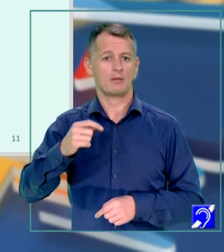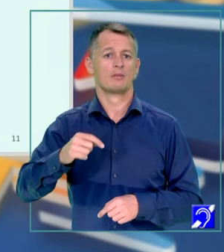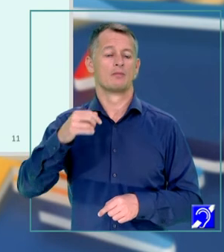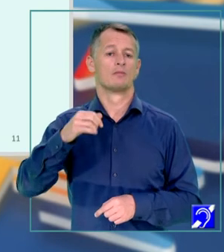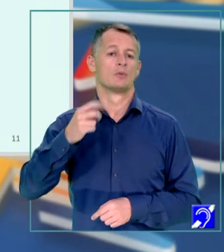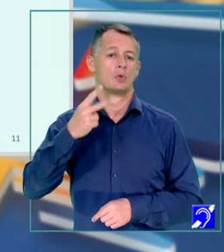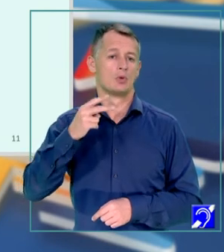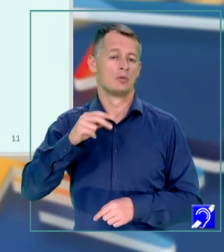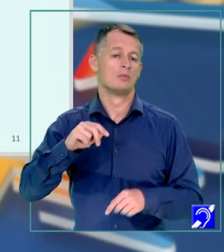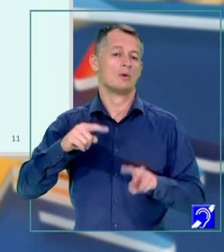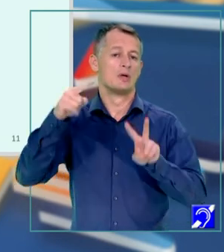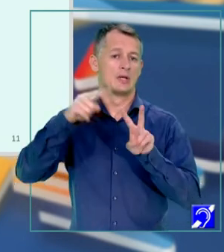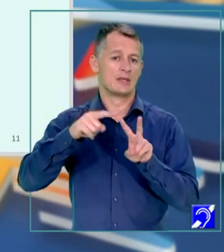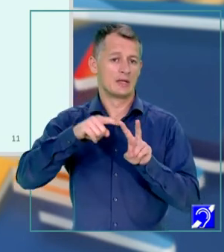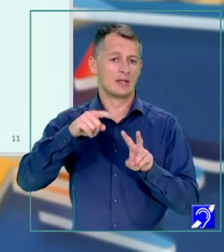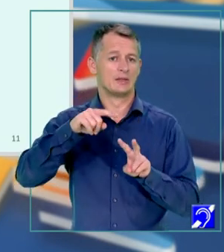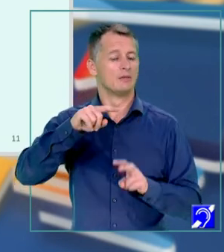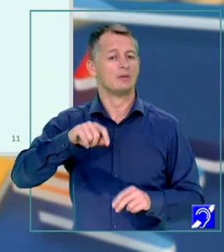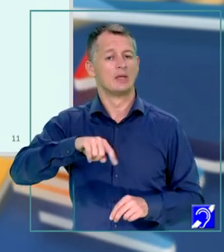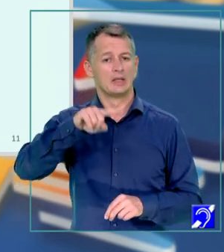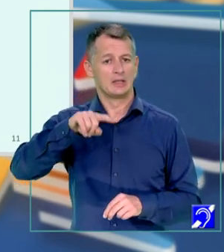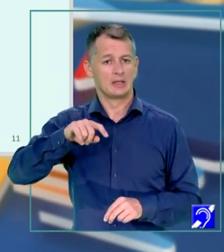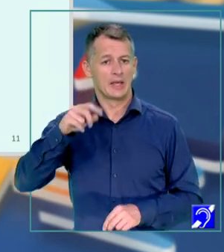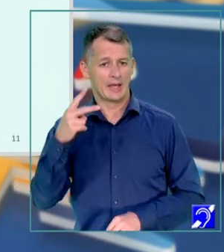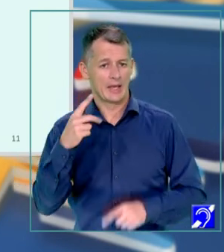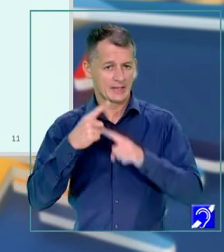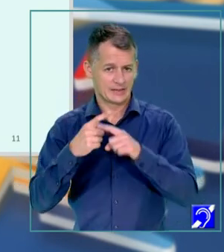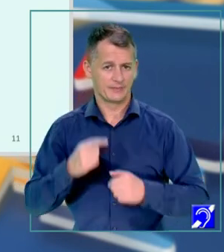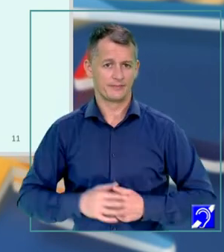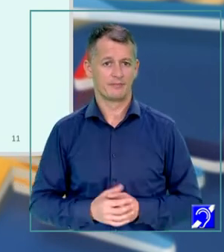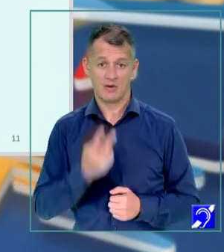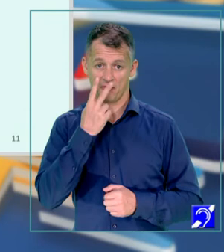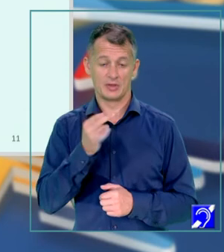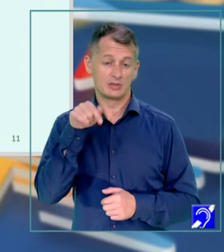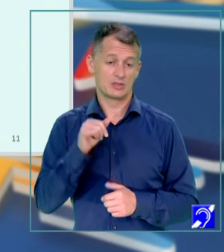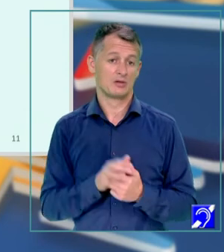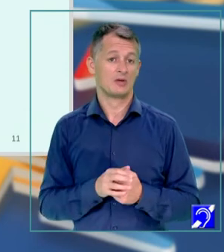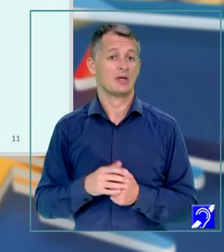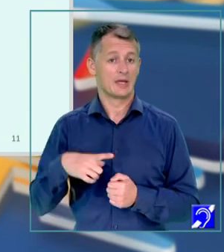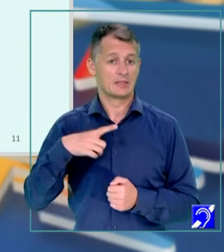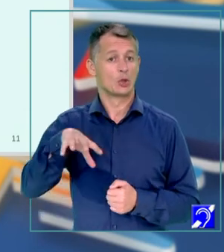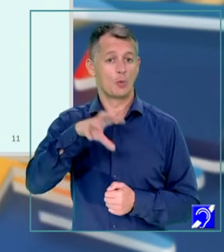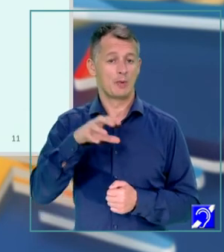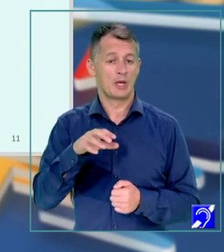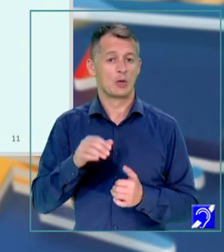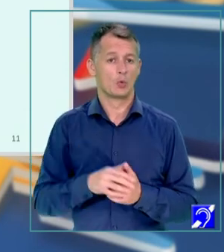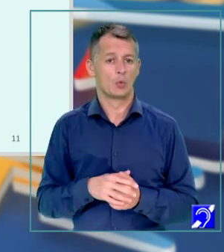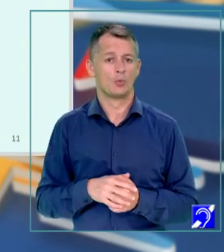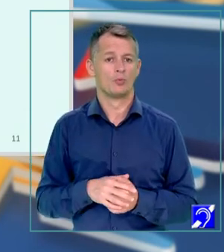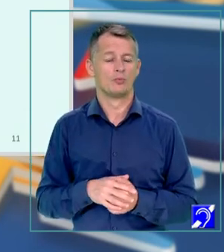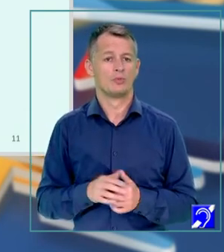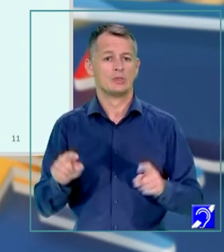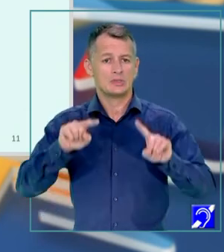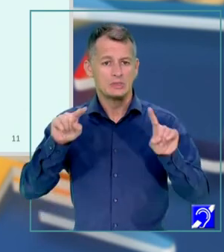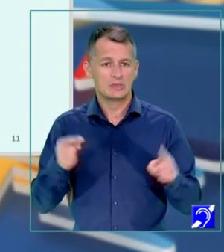observăm aici că radicalul are meniu vederi de domeniul de existență intervalul închis